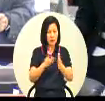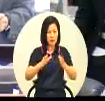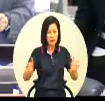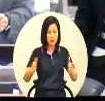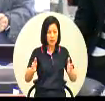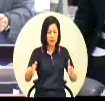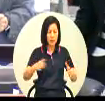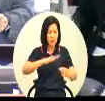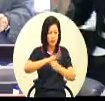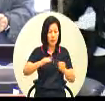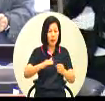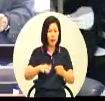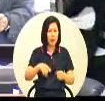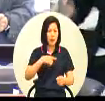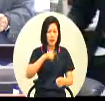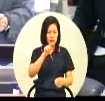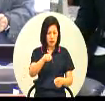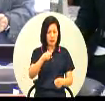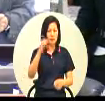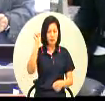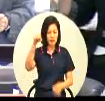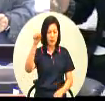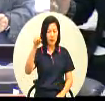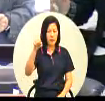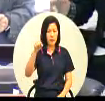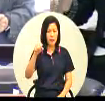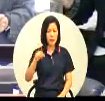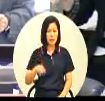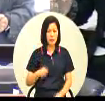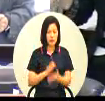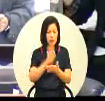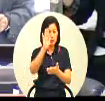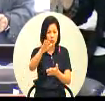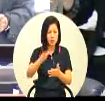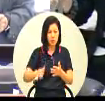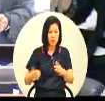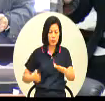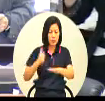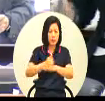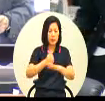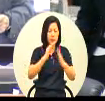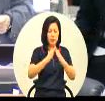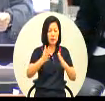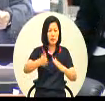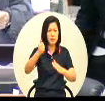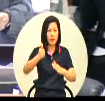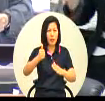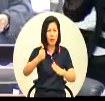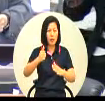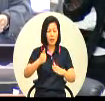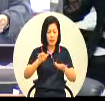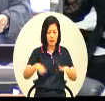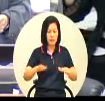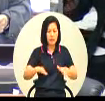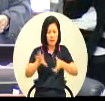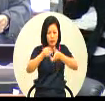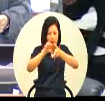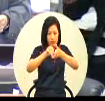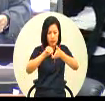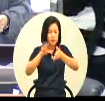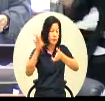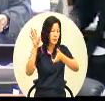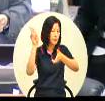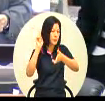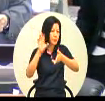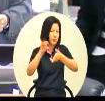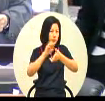这句话。即便接你后面位置的人，这句话现场都有录音、哦。 我当然了，啊，我讲的话都 所谓的